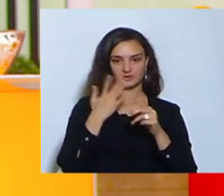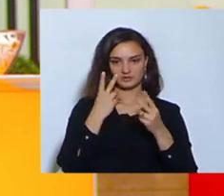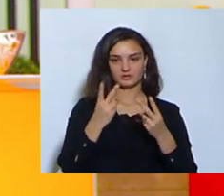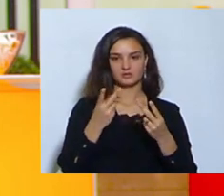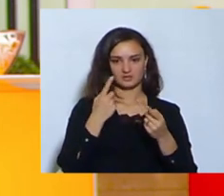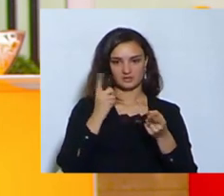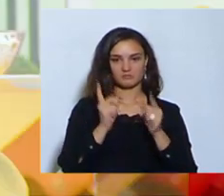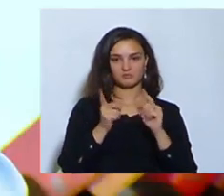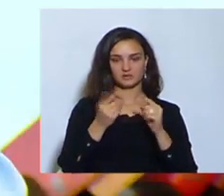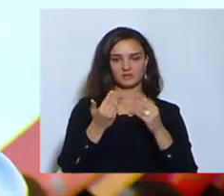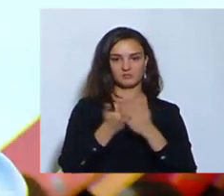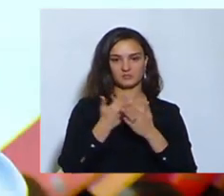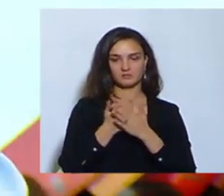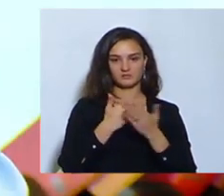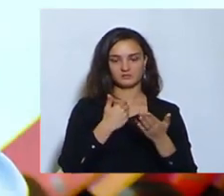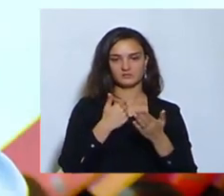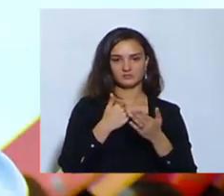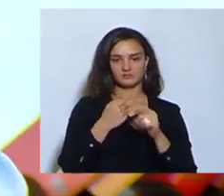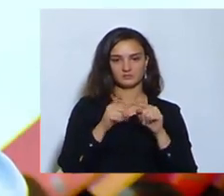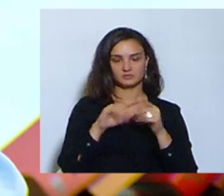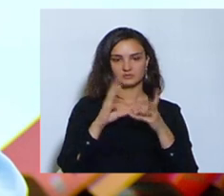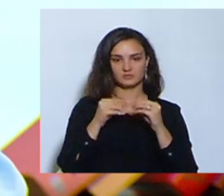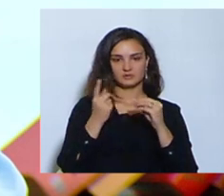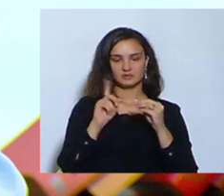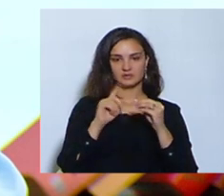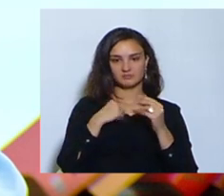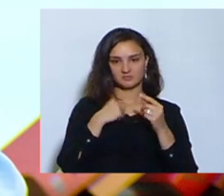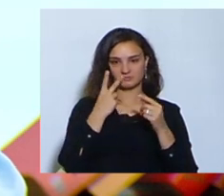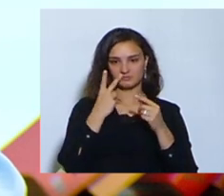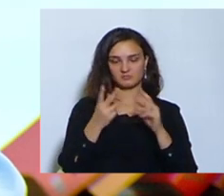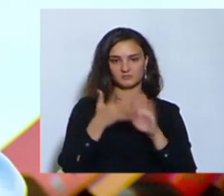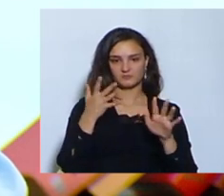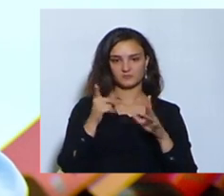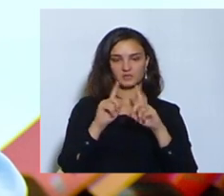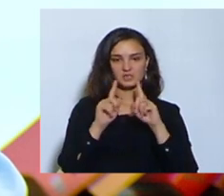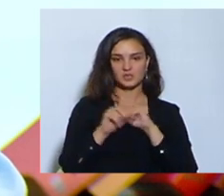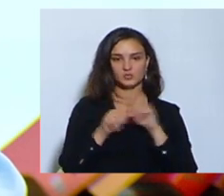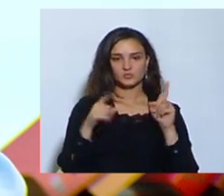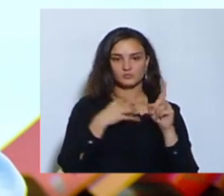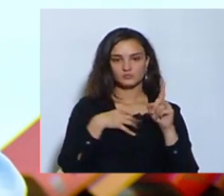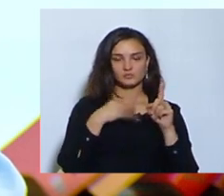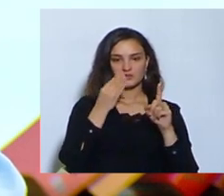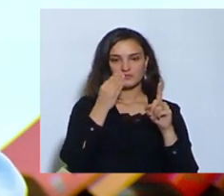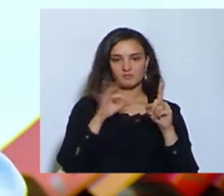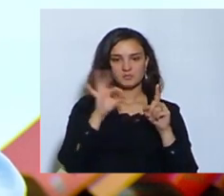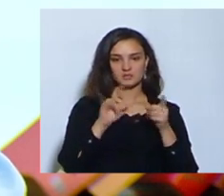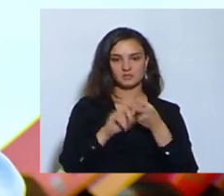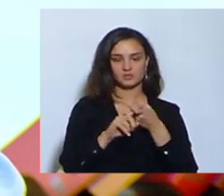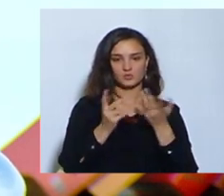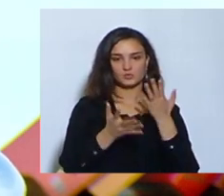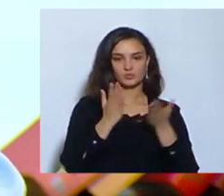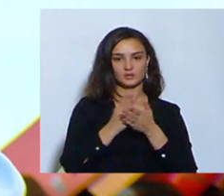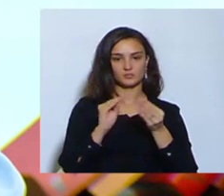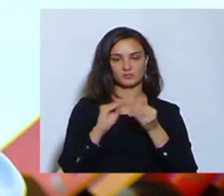ეს ამბავი, განსაკუთრებით ახლა მოზარდებთან მუშაობის დროს და თან ერთი რამეც მენიშნა, რომ განსაკუთრებული აქცენტები კვებაზე, როგორც წესი, თუ